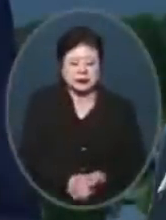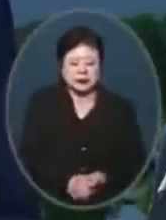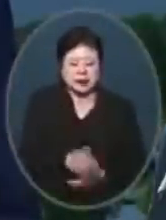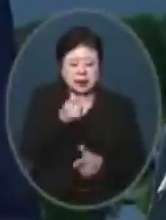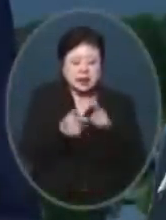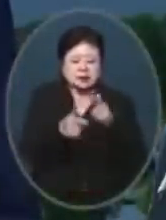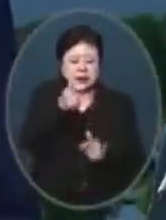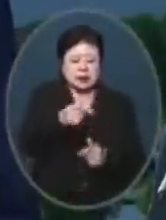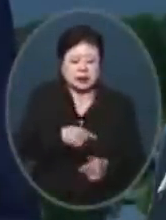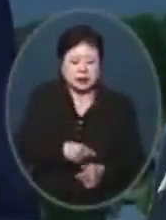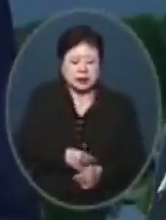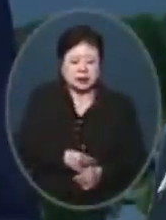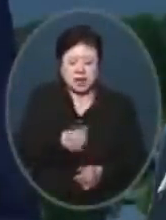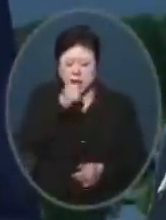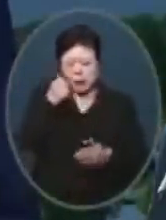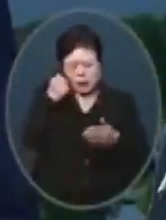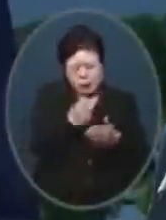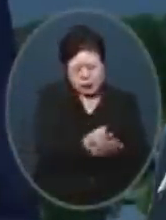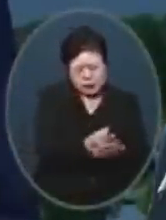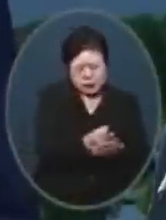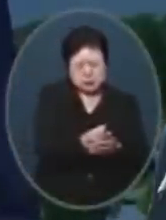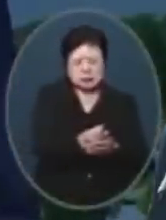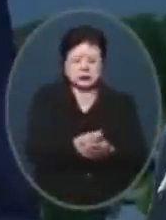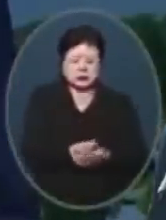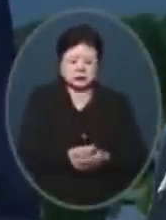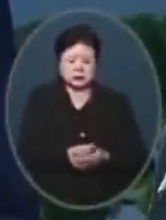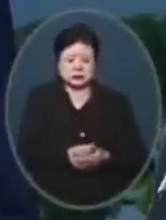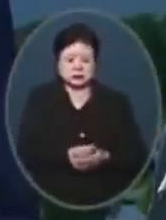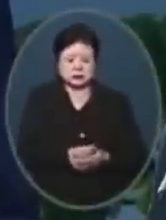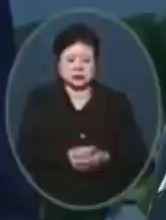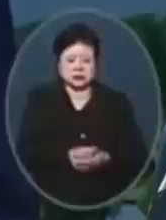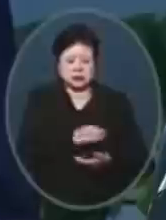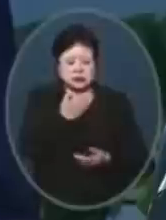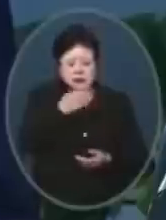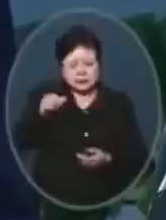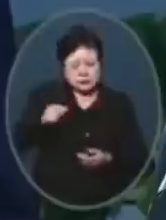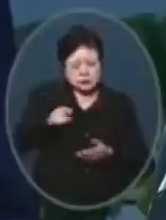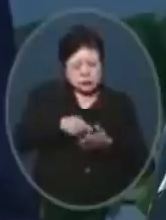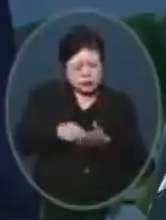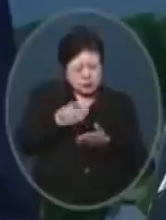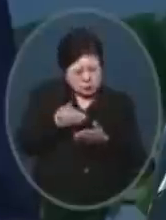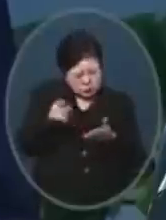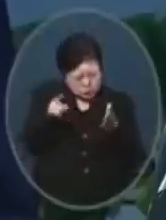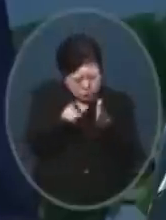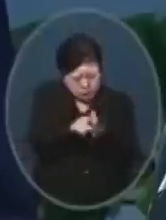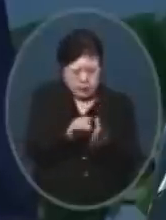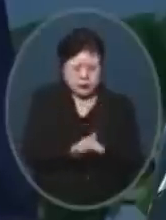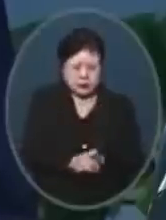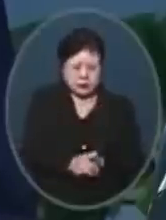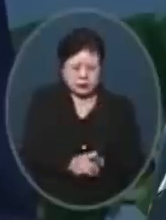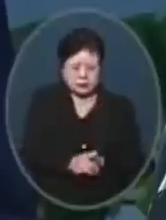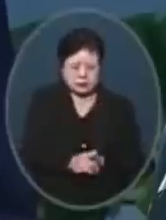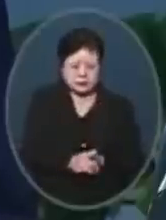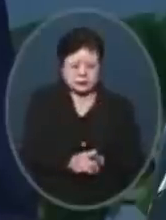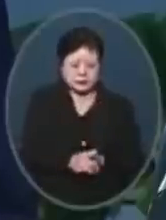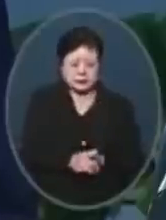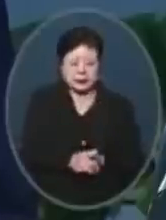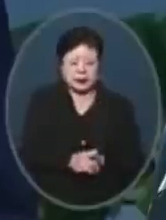나무에 못 박혀 달린 것은 우리 저주를 청산하기 위해서 그렇게